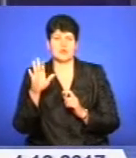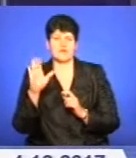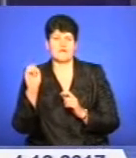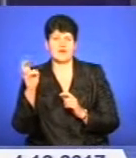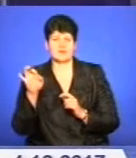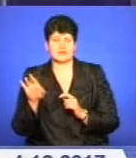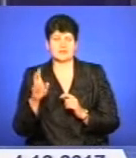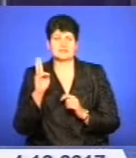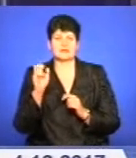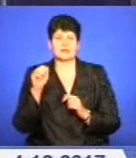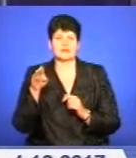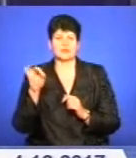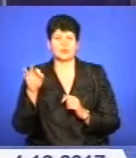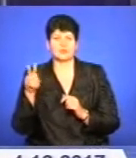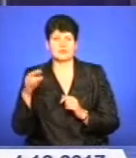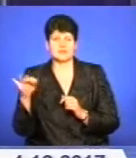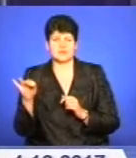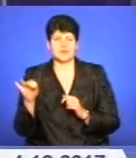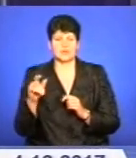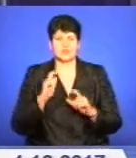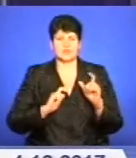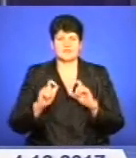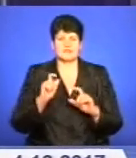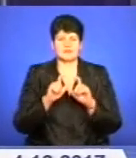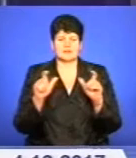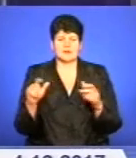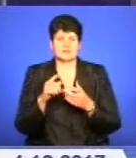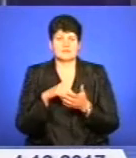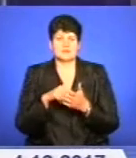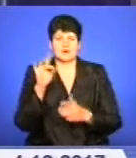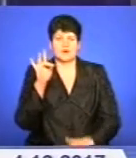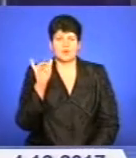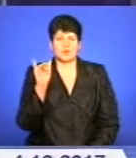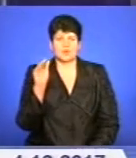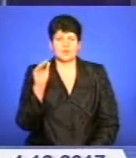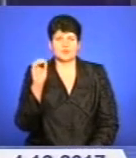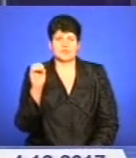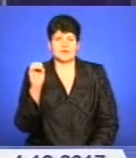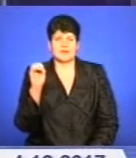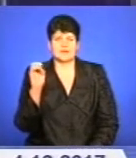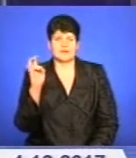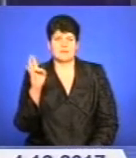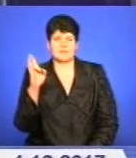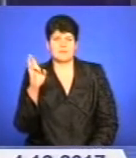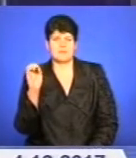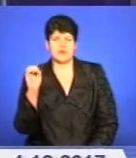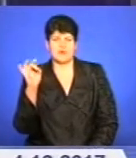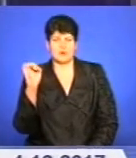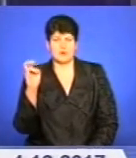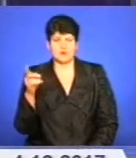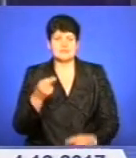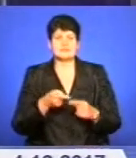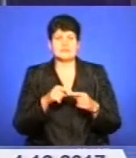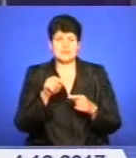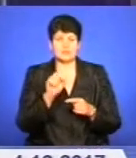Католицькому університеті міста Ружомберок та Кошицькому технічному університеті. Програмою можуть